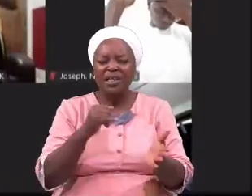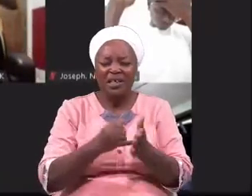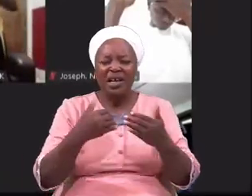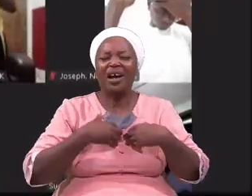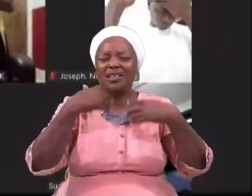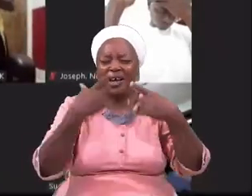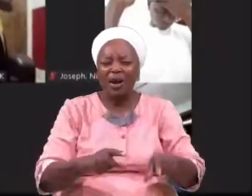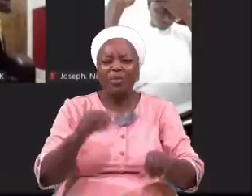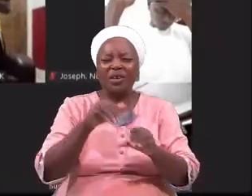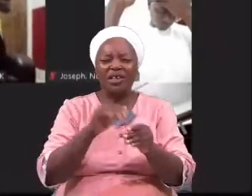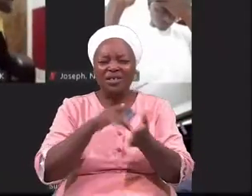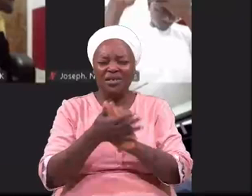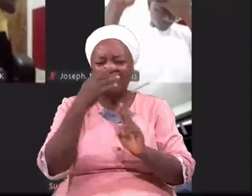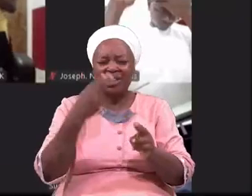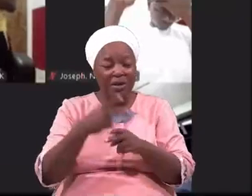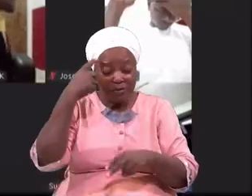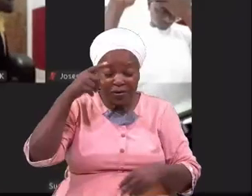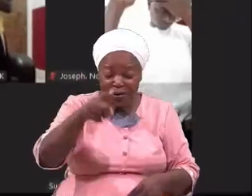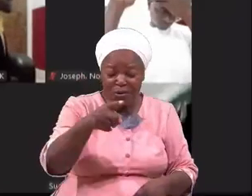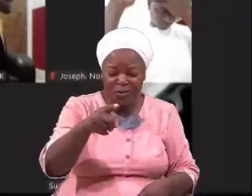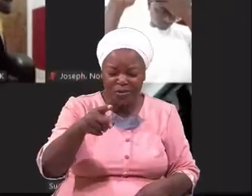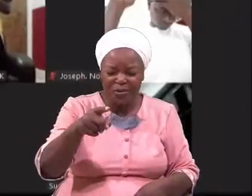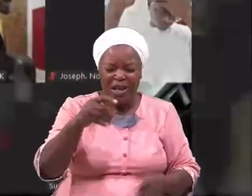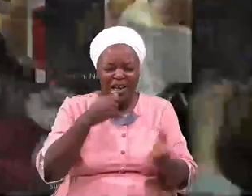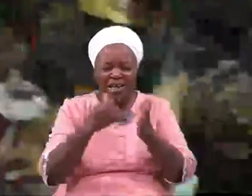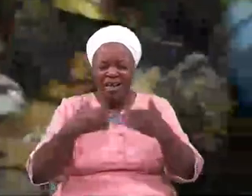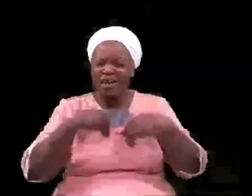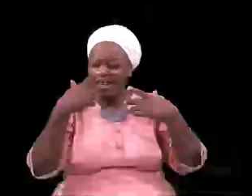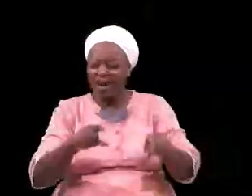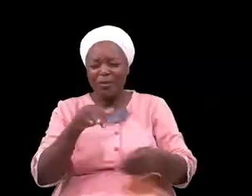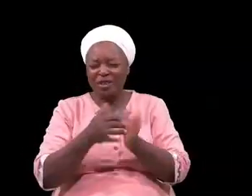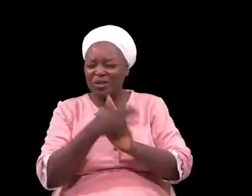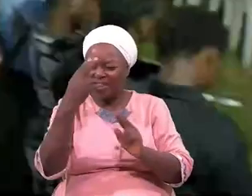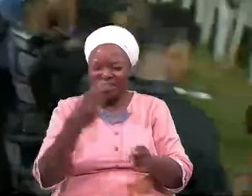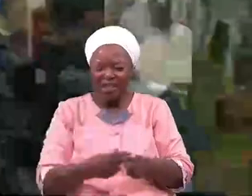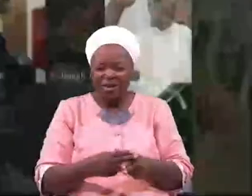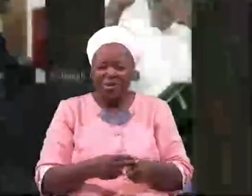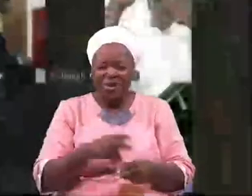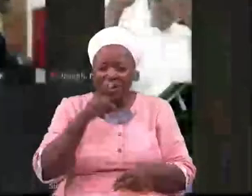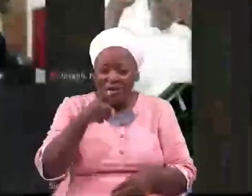C'est fait pour vous. C'est fait.